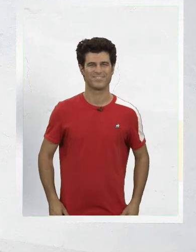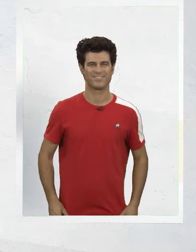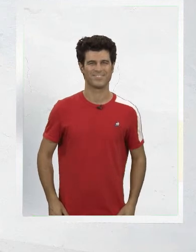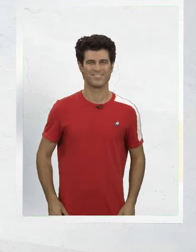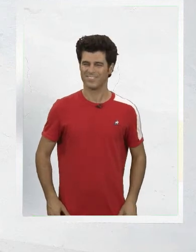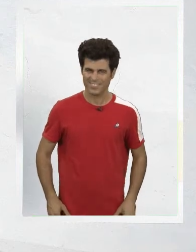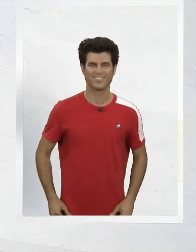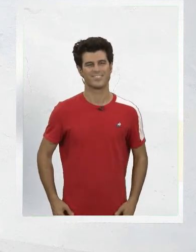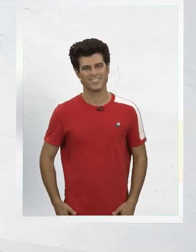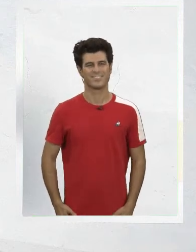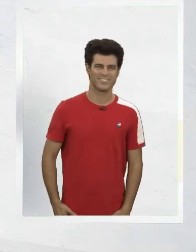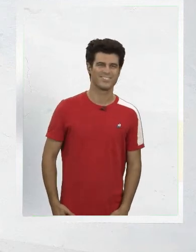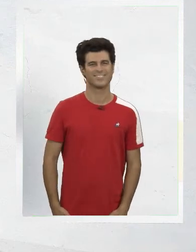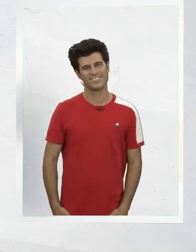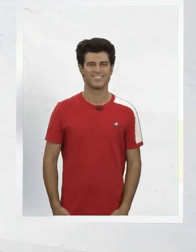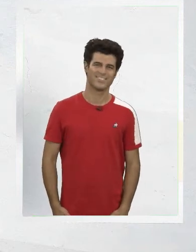עוגות,